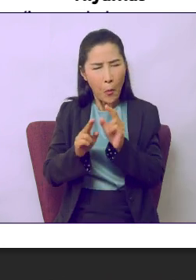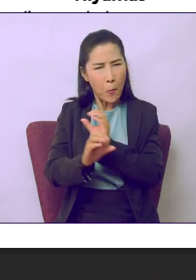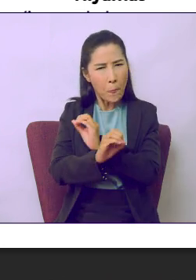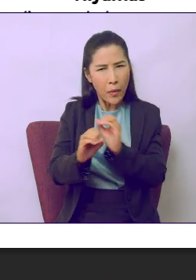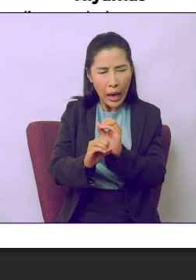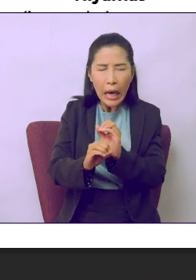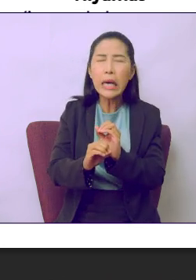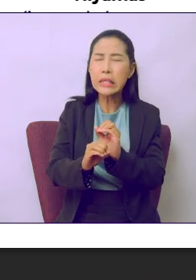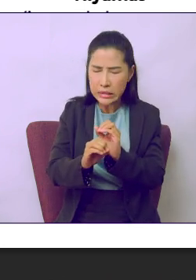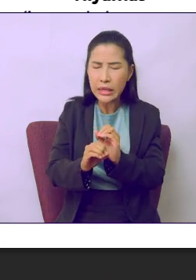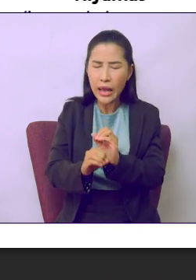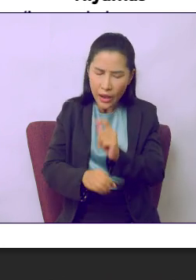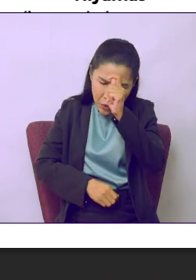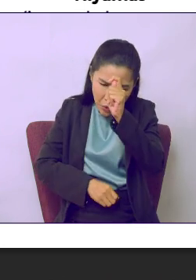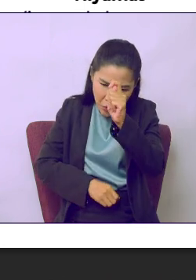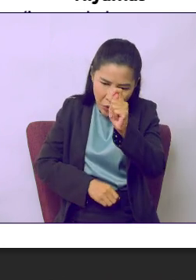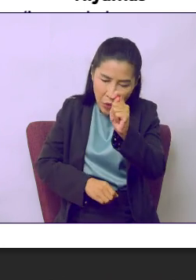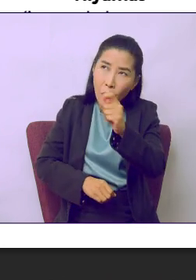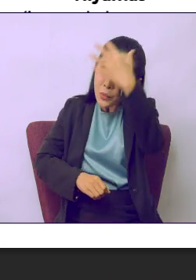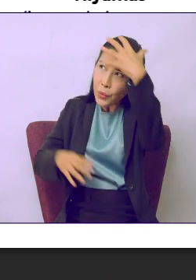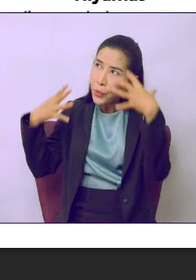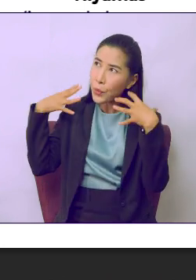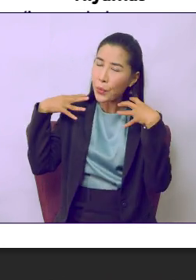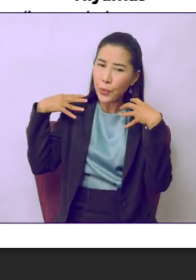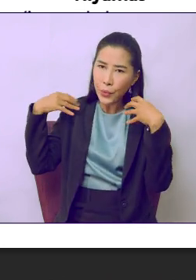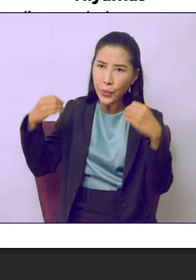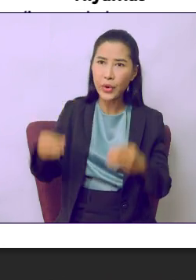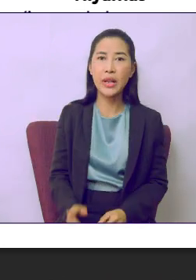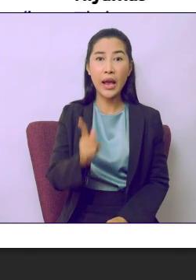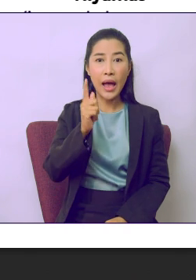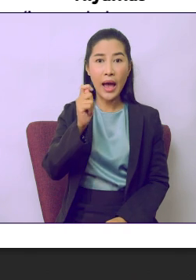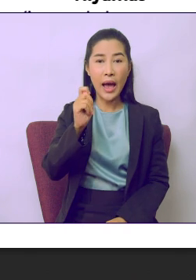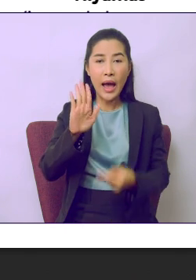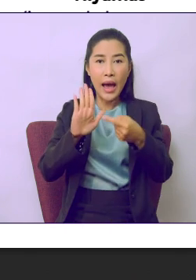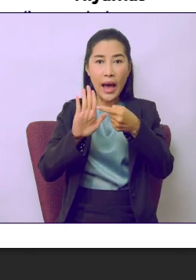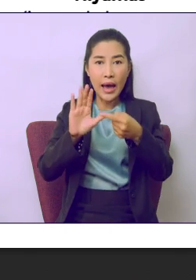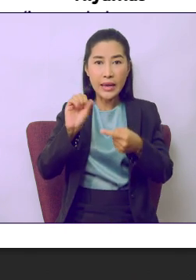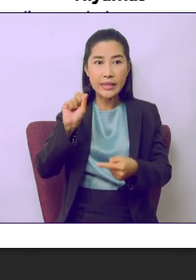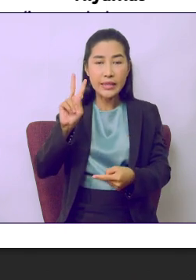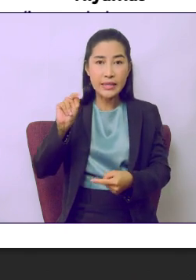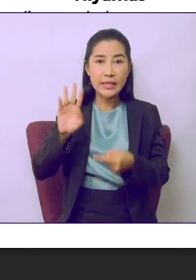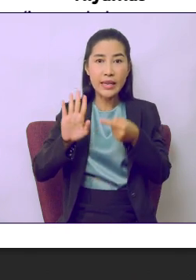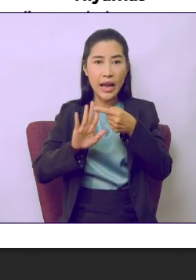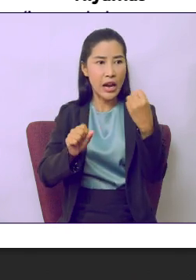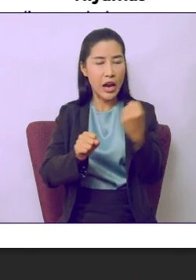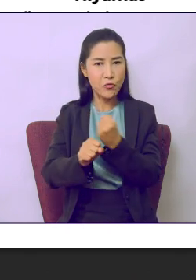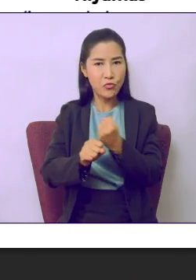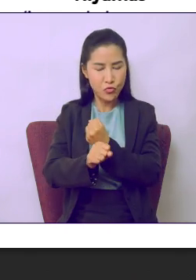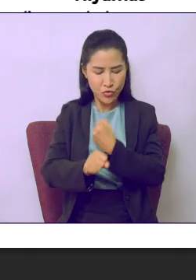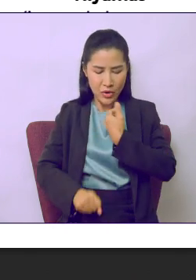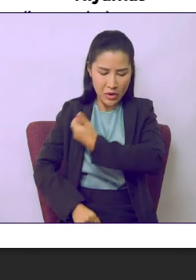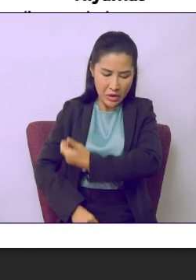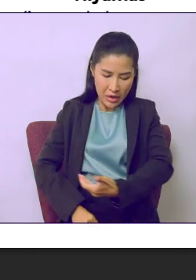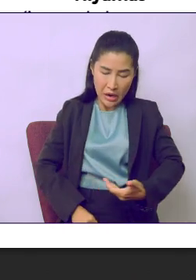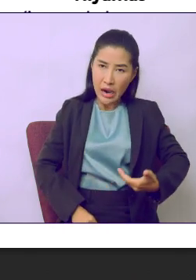เขาอะไรอย่างเงี้ยนะครับอาสนะนะครับก็คือการฝึกนะครับท่านะครับฝึกท่านะครับฝึกร่างกายของเราเนี่ยเขาเรียกว่า